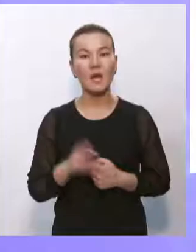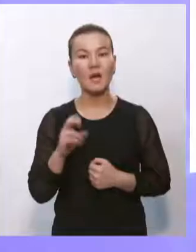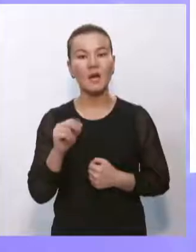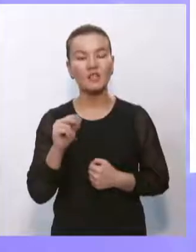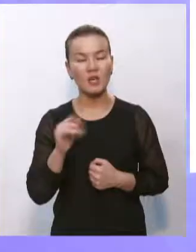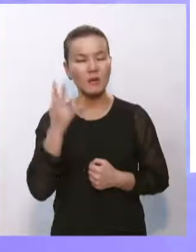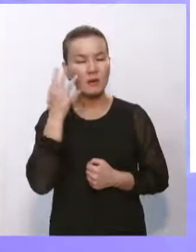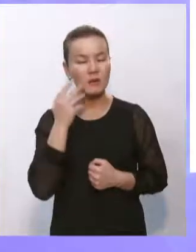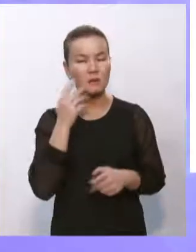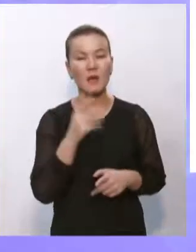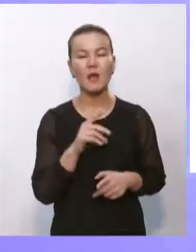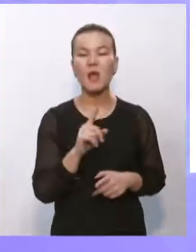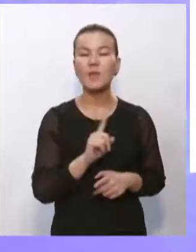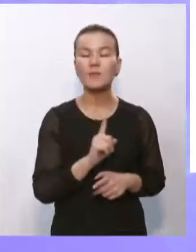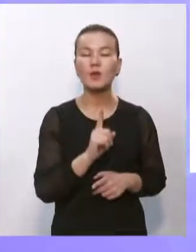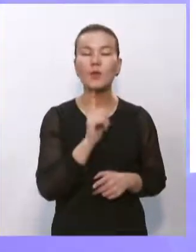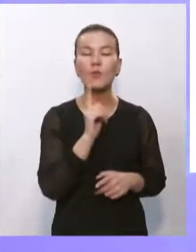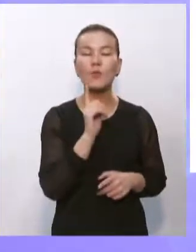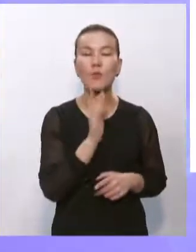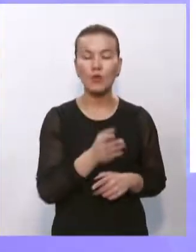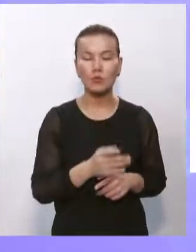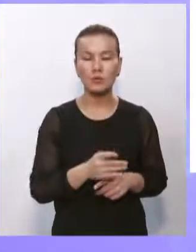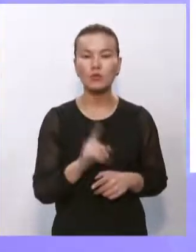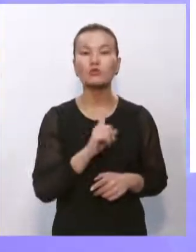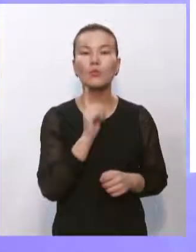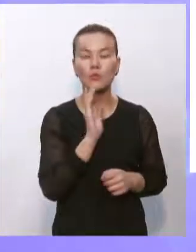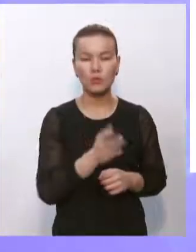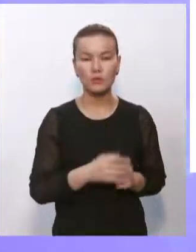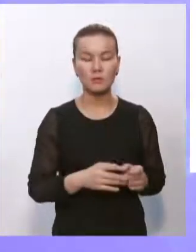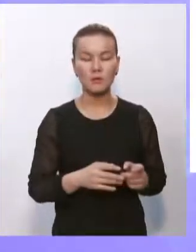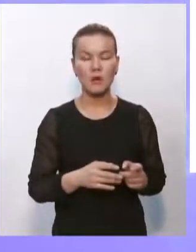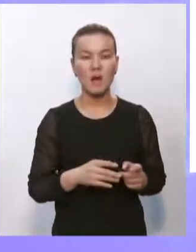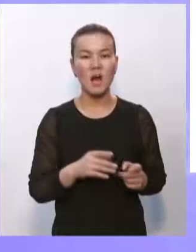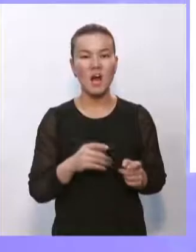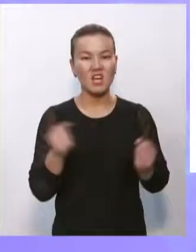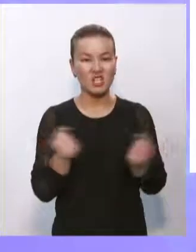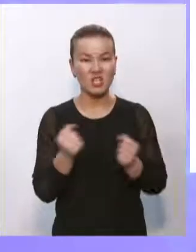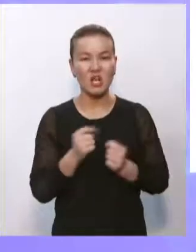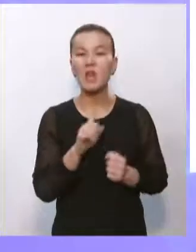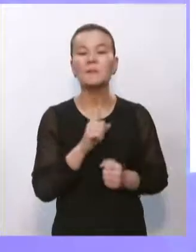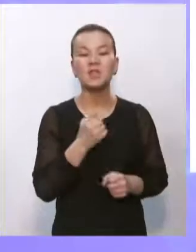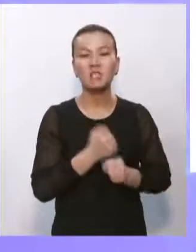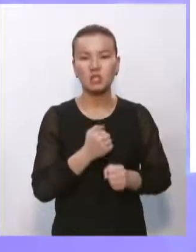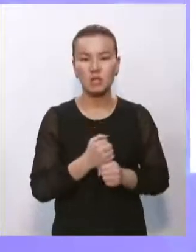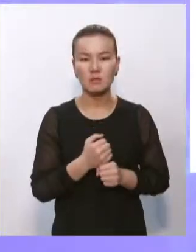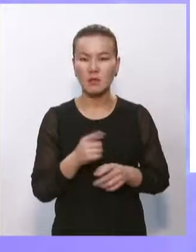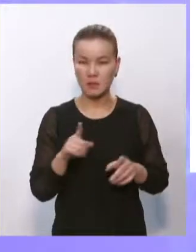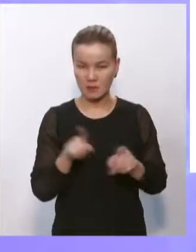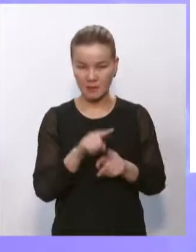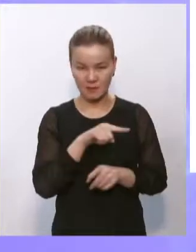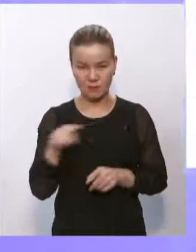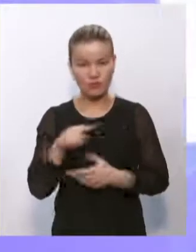Качан, эмне болот, кышында эмне кылышат деген суроолорго жооп бергенде үйрөнөсүңөр.